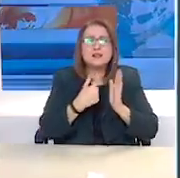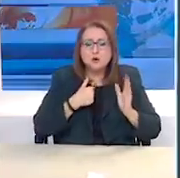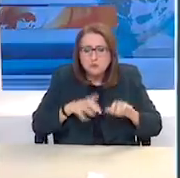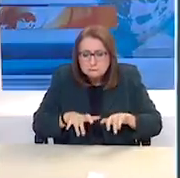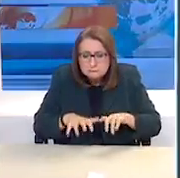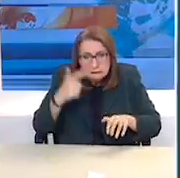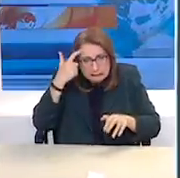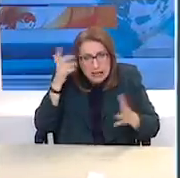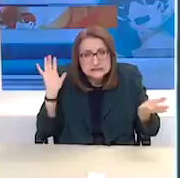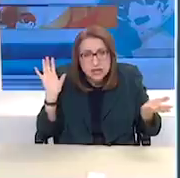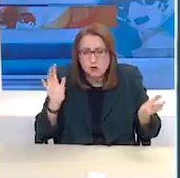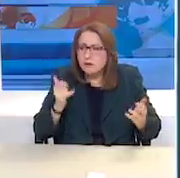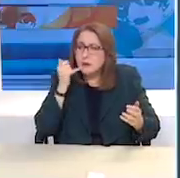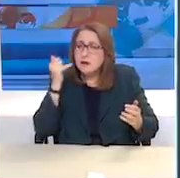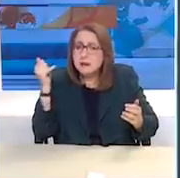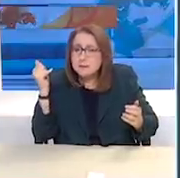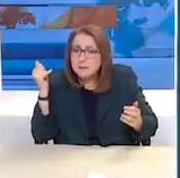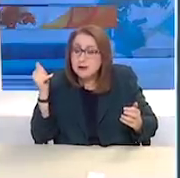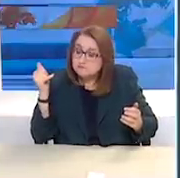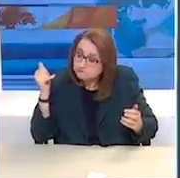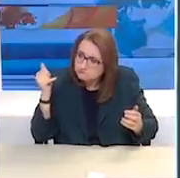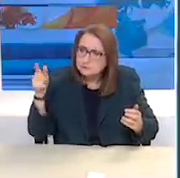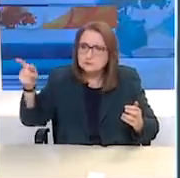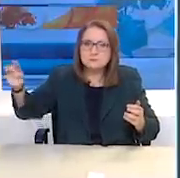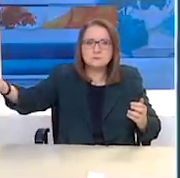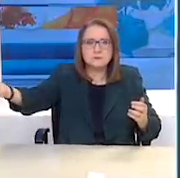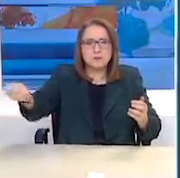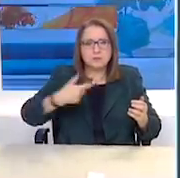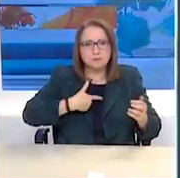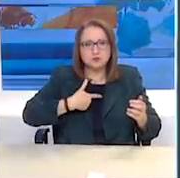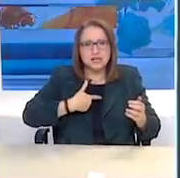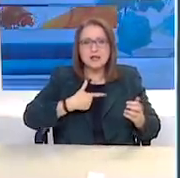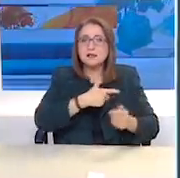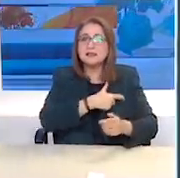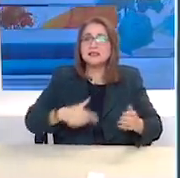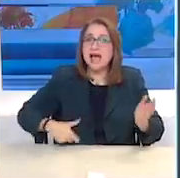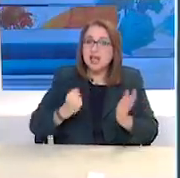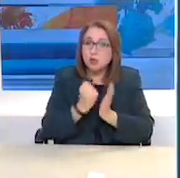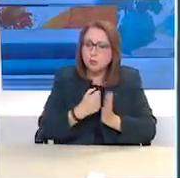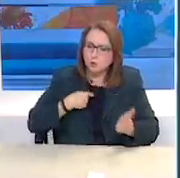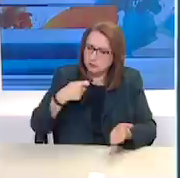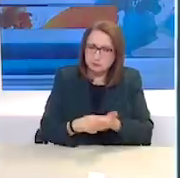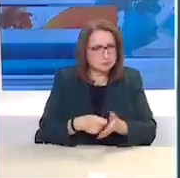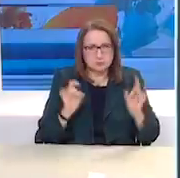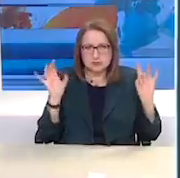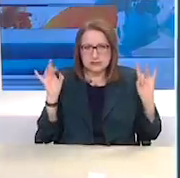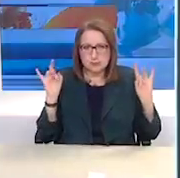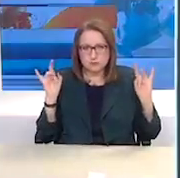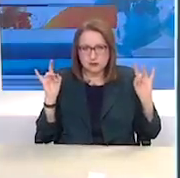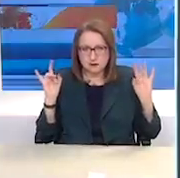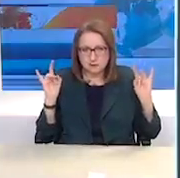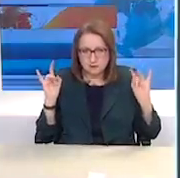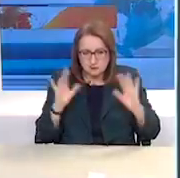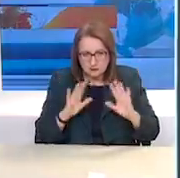τη συνυπηβολή δικαιολογητικών, τα οποία δεν μπορούν να αποσταλούν με ηλεκτρονικό τρόπο από τον ετούντα, θα παρέχεται η δυνατότητα παραλαβής